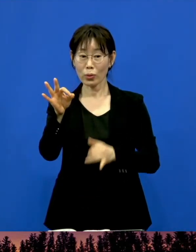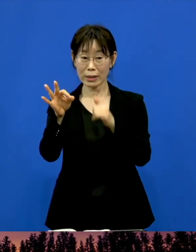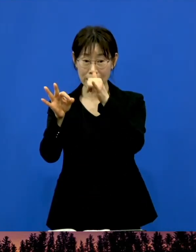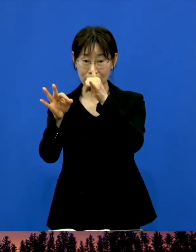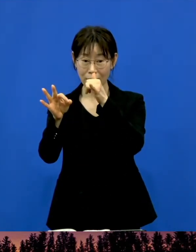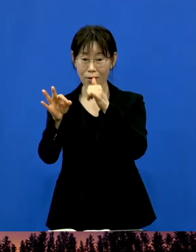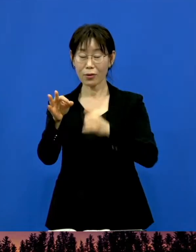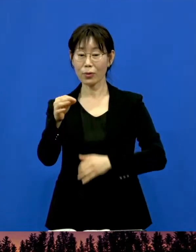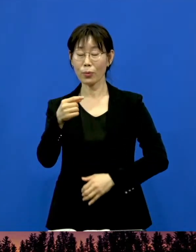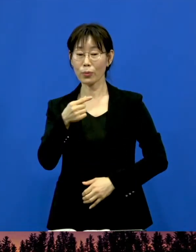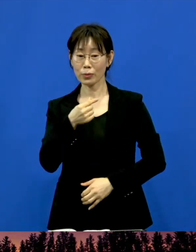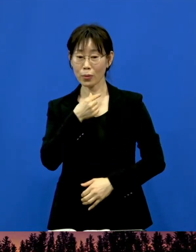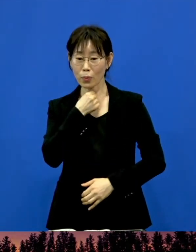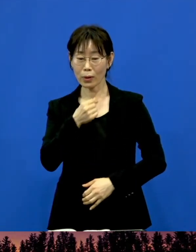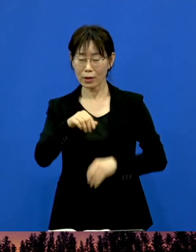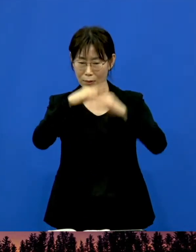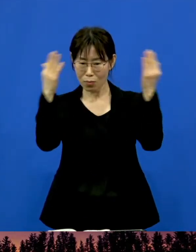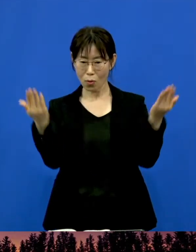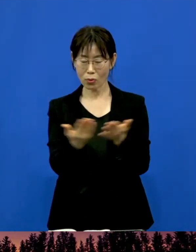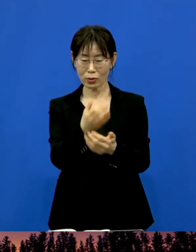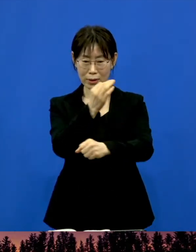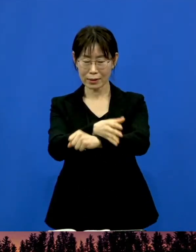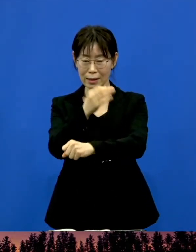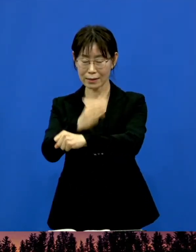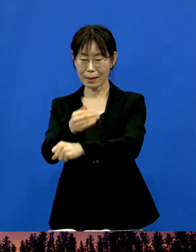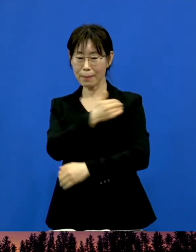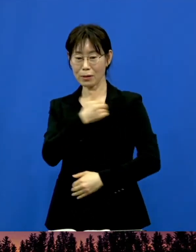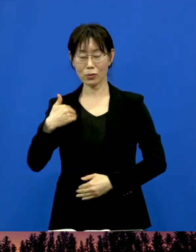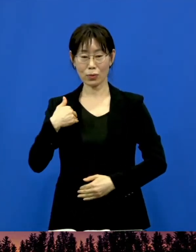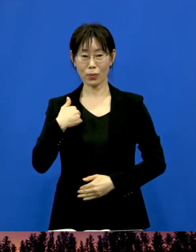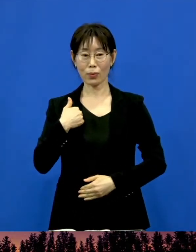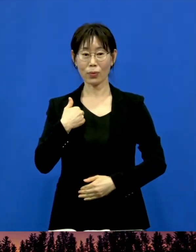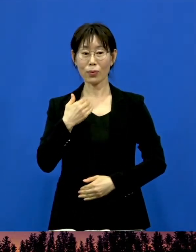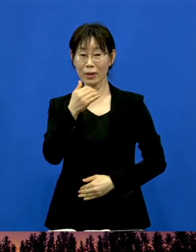줄 수 있다고 이렇게 착각하게 만드는 이 문화,